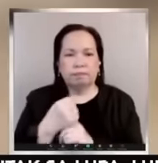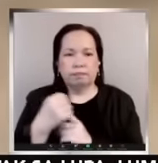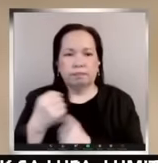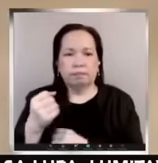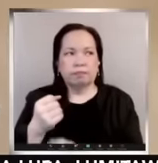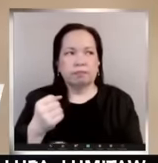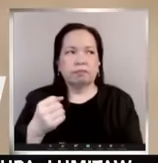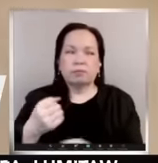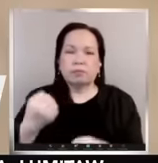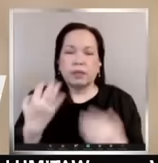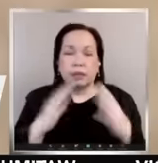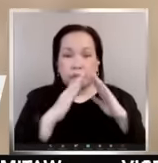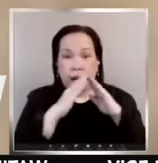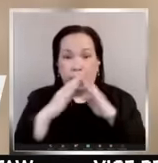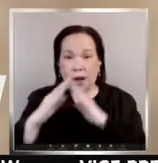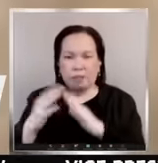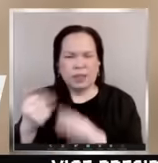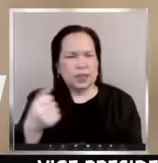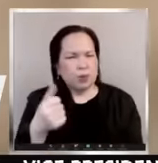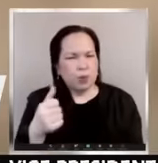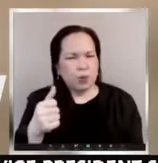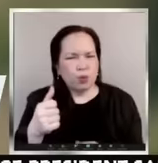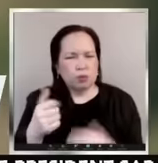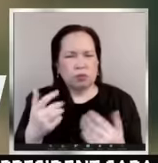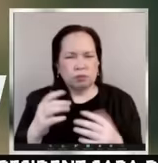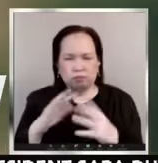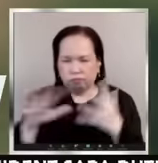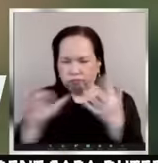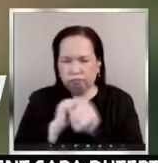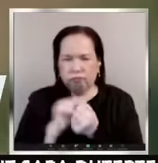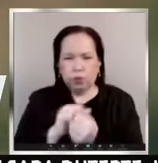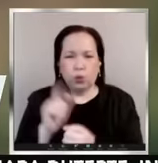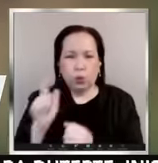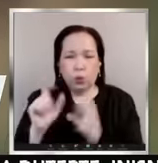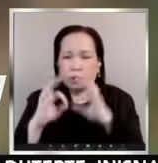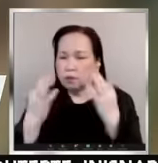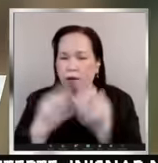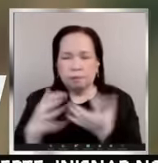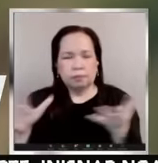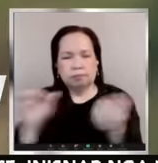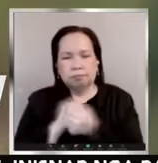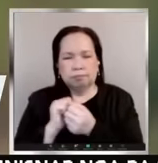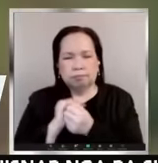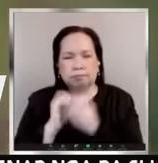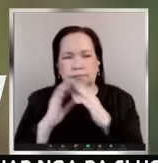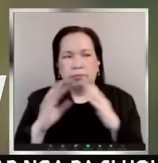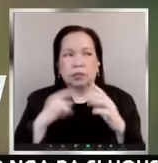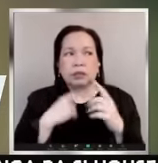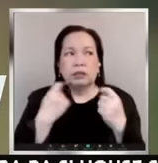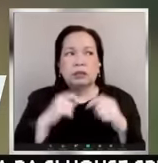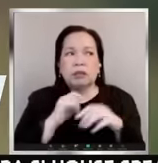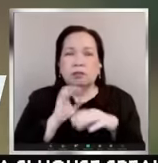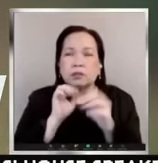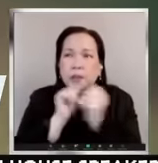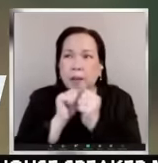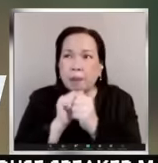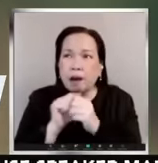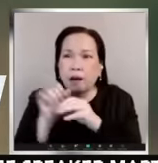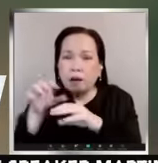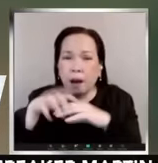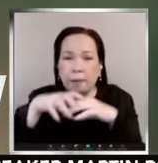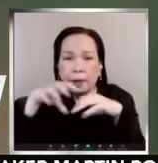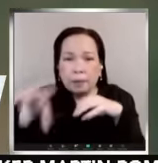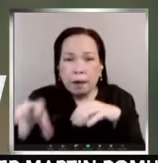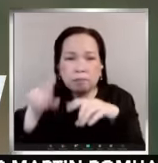ang nawasak, 20 pamilya ang nawala ng tirahan. Mas pinili po kasi nila makitira doon sa kanila mga kapitbahay, doon sa kanila